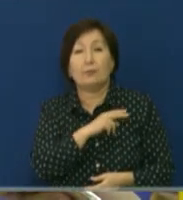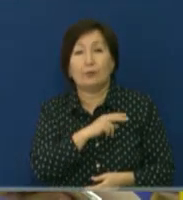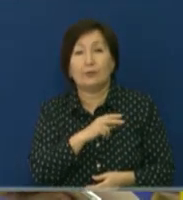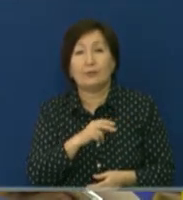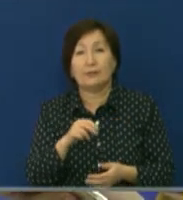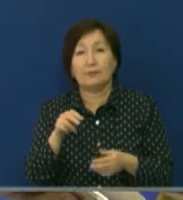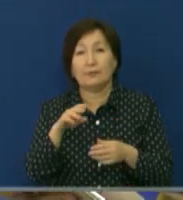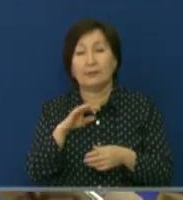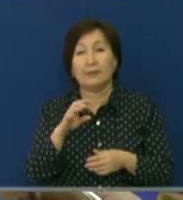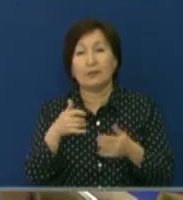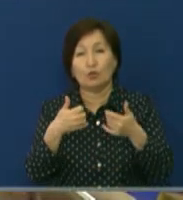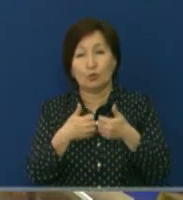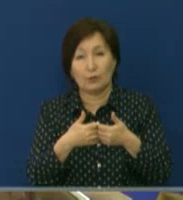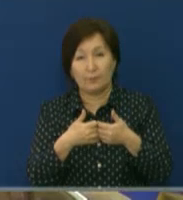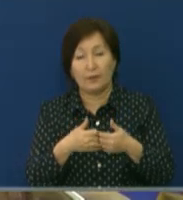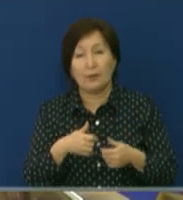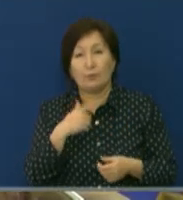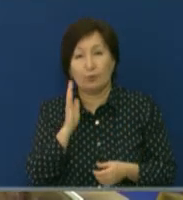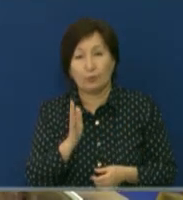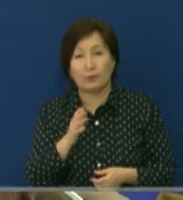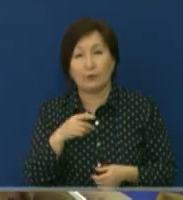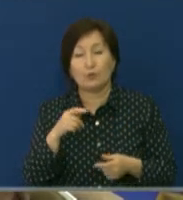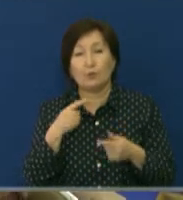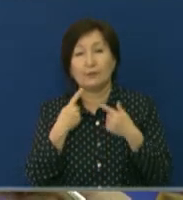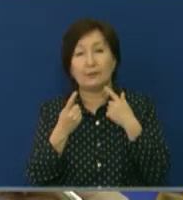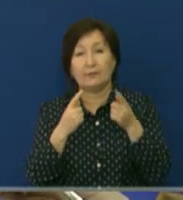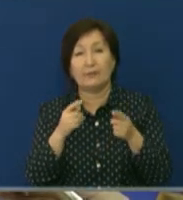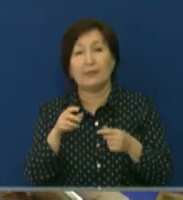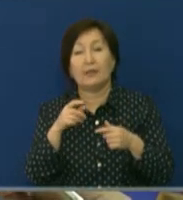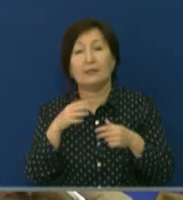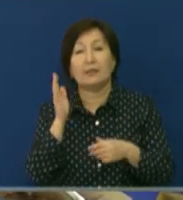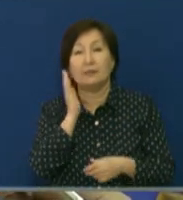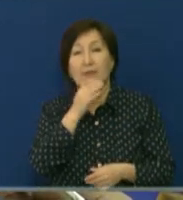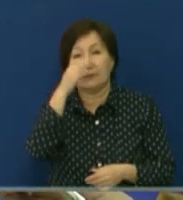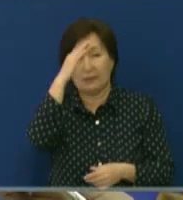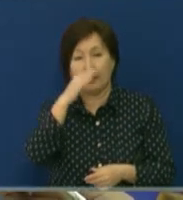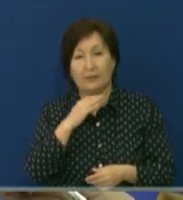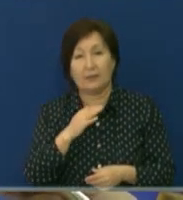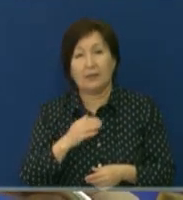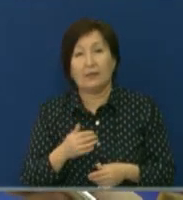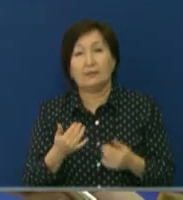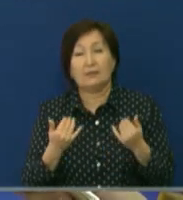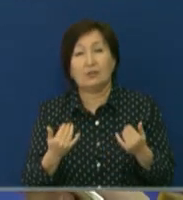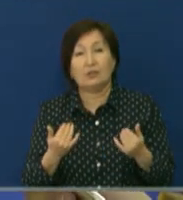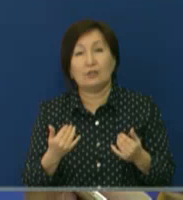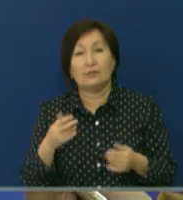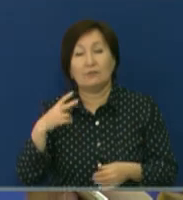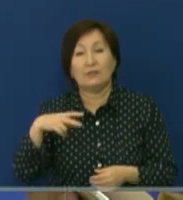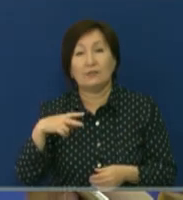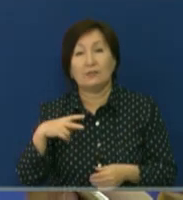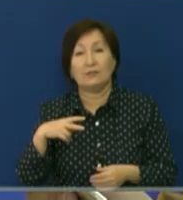обучать специалистов консультировать родителей в настоящее время эти тренажеры установлены в 20